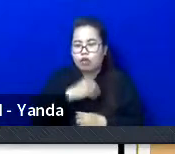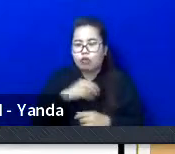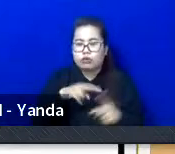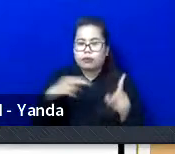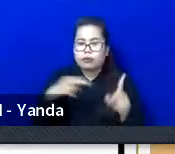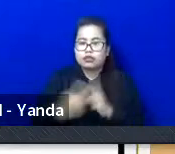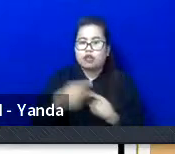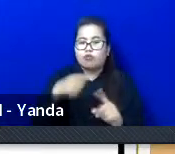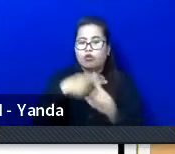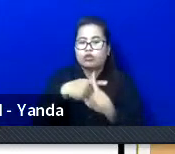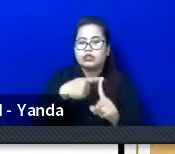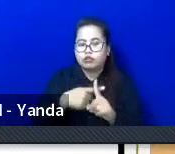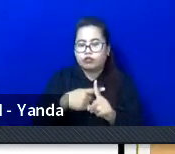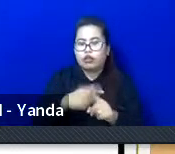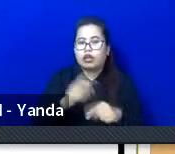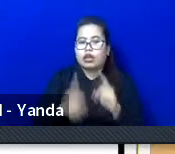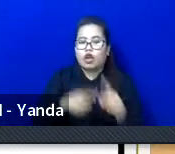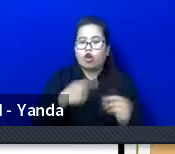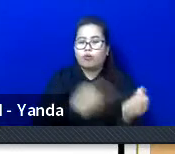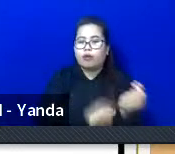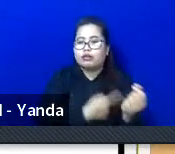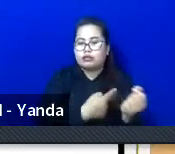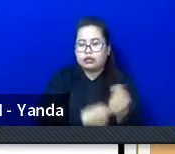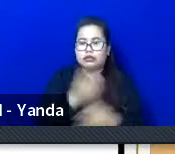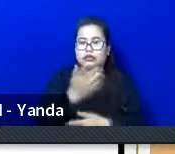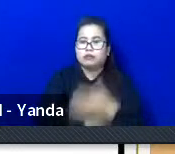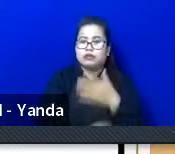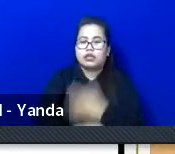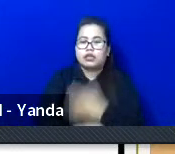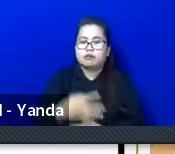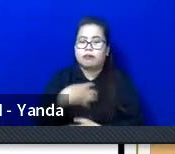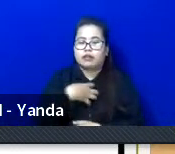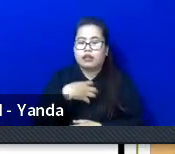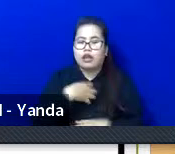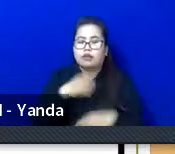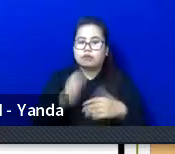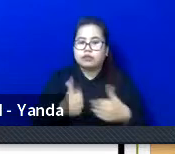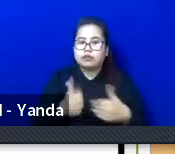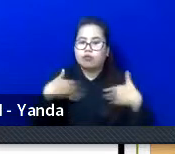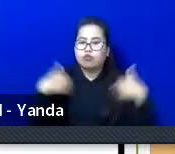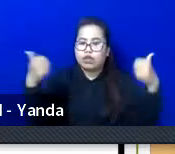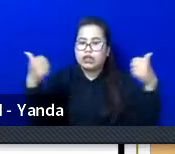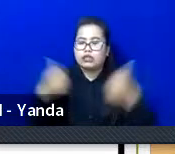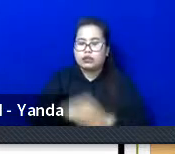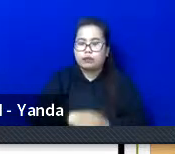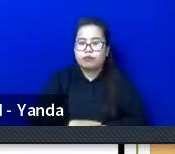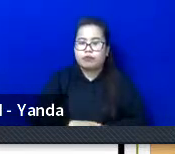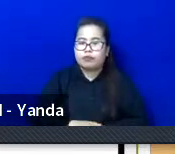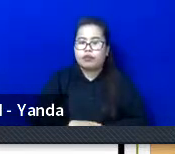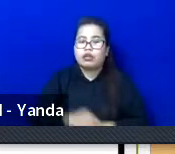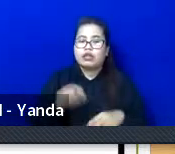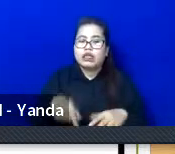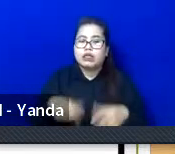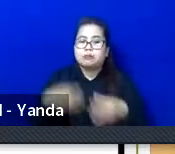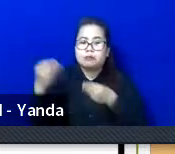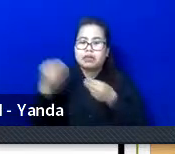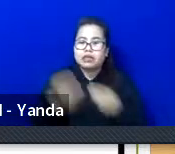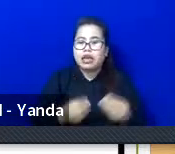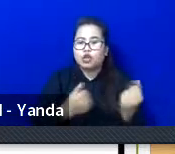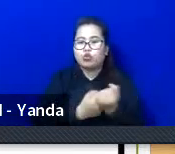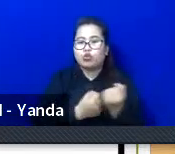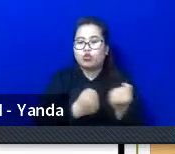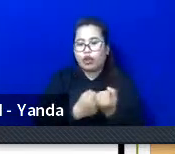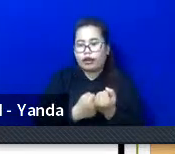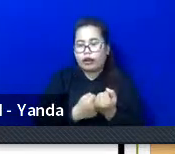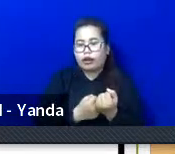bahwa pasien disabilitas mental, gangguan jiwa ini bisa pulih. Nah, itu akan memberikan dukungan,